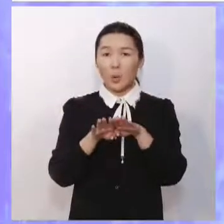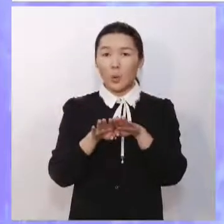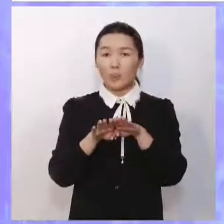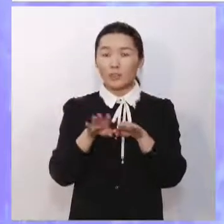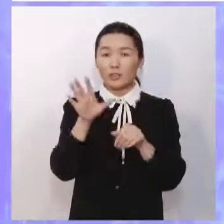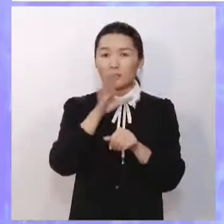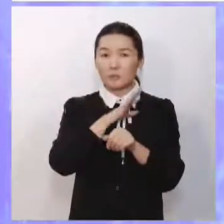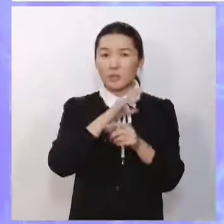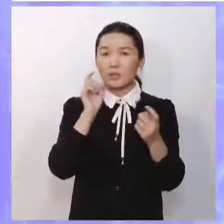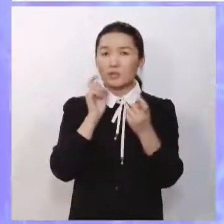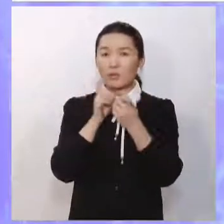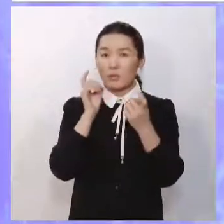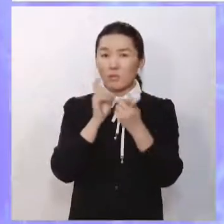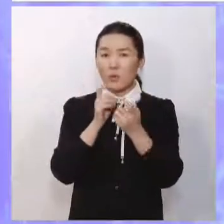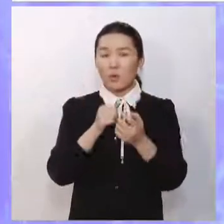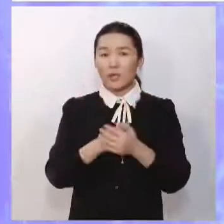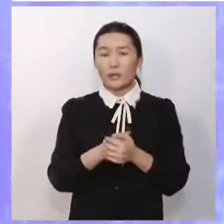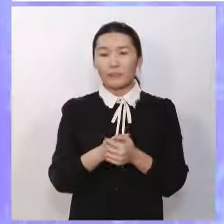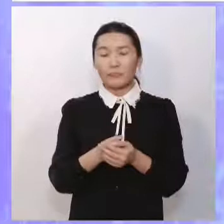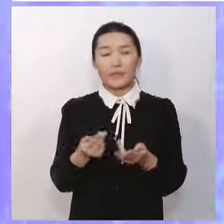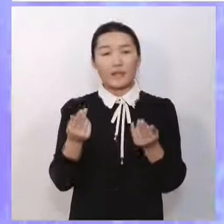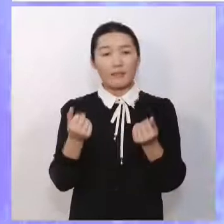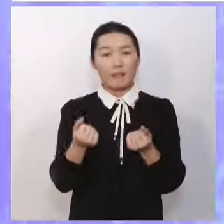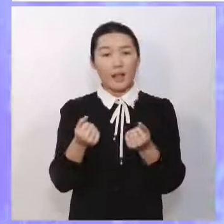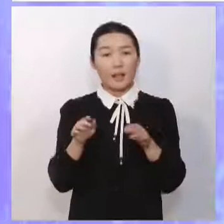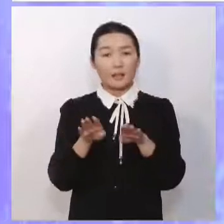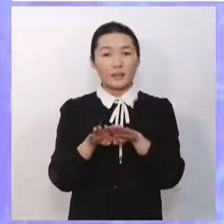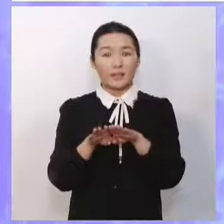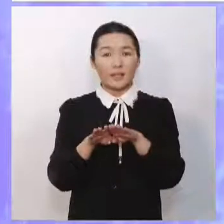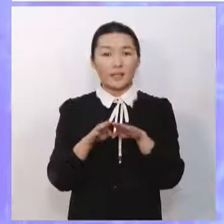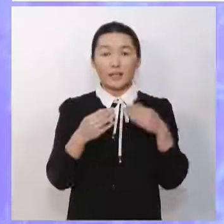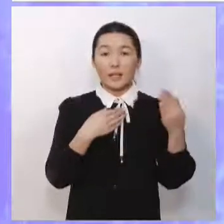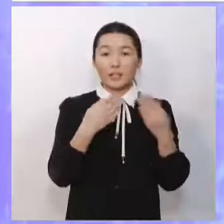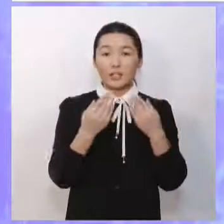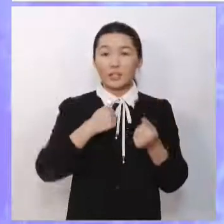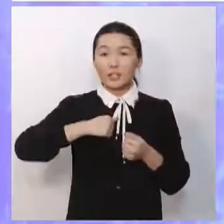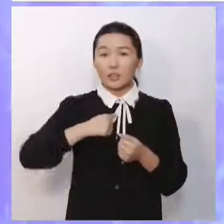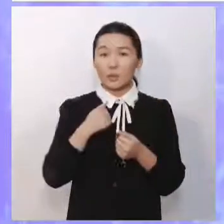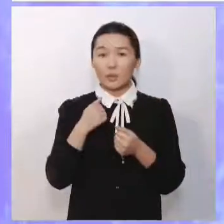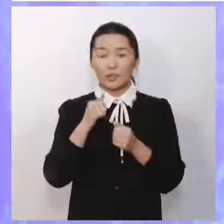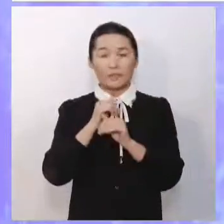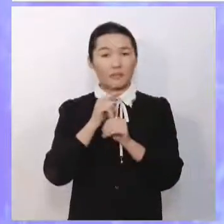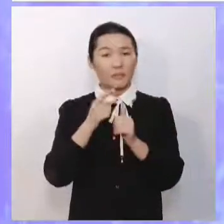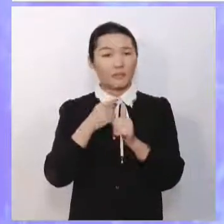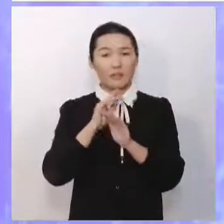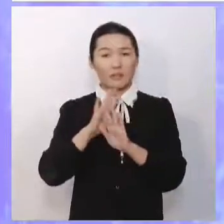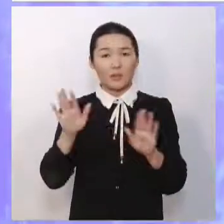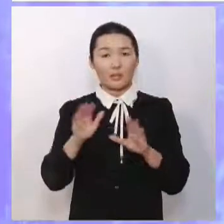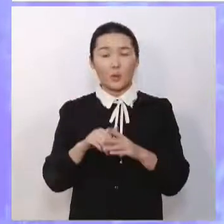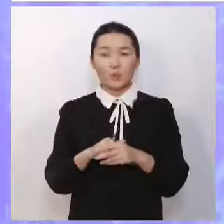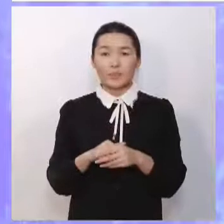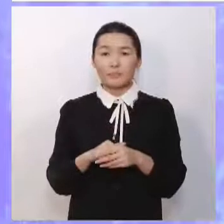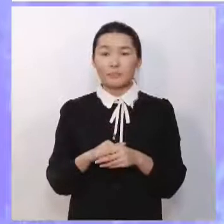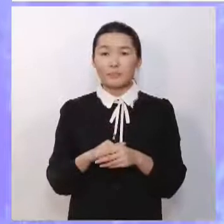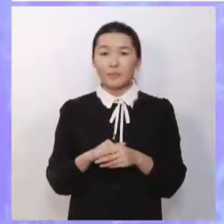бой. Да, такие отношения дружескими не назовешь.